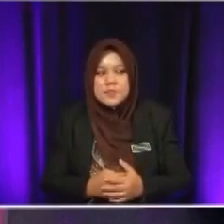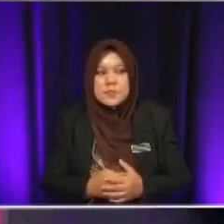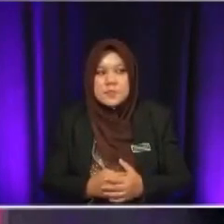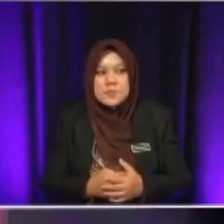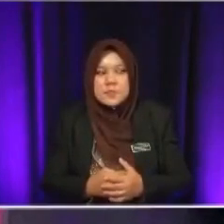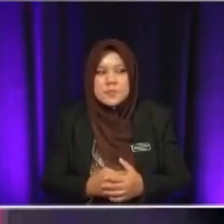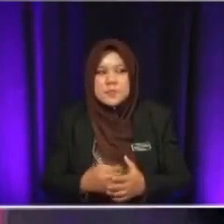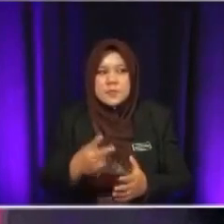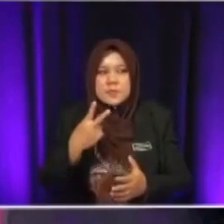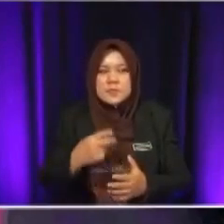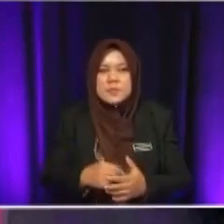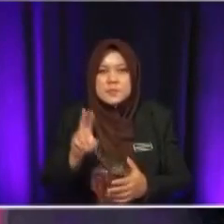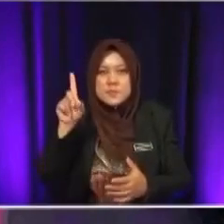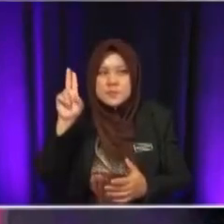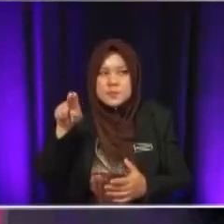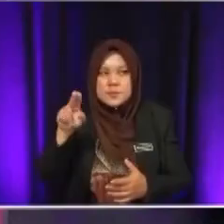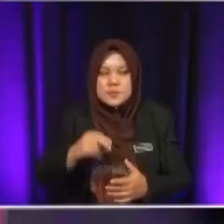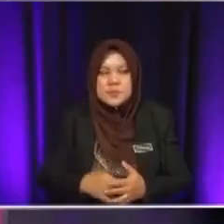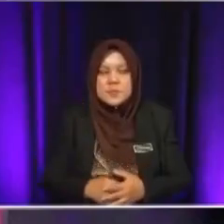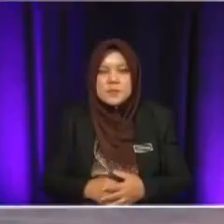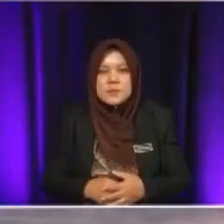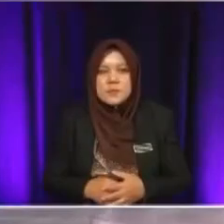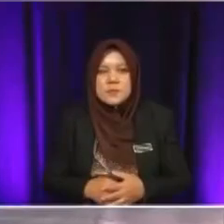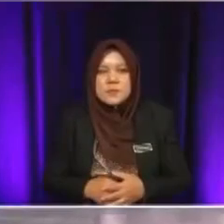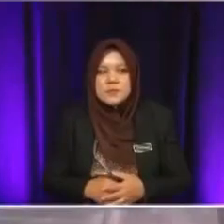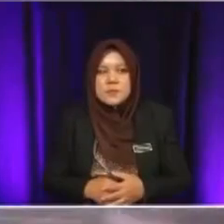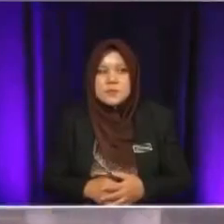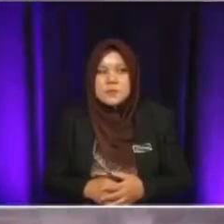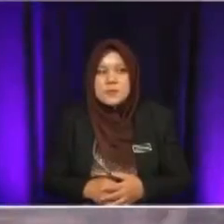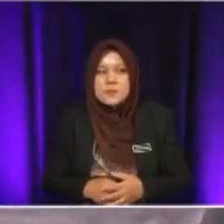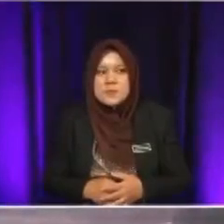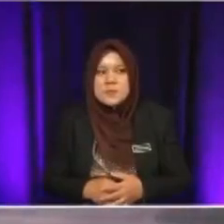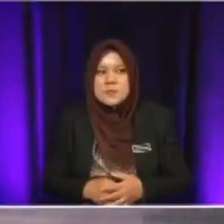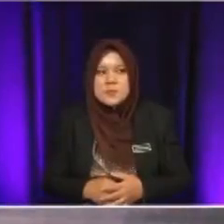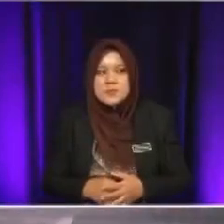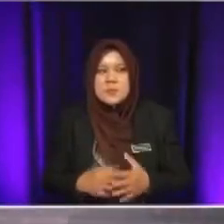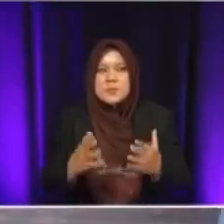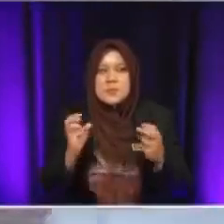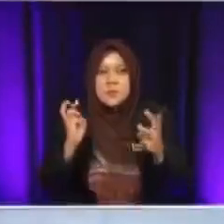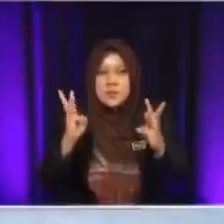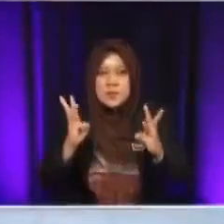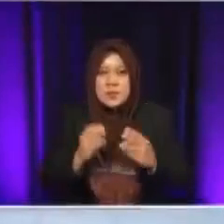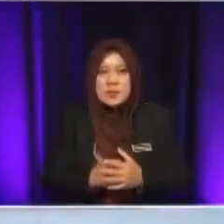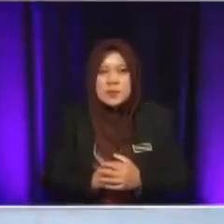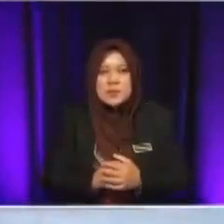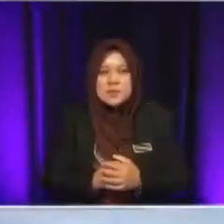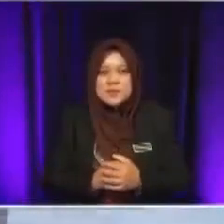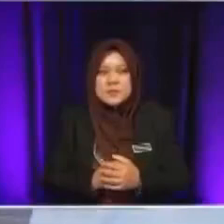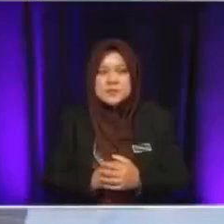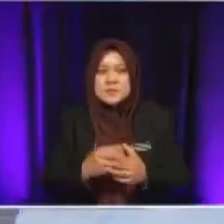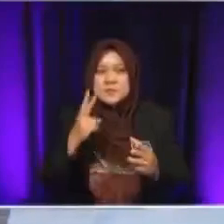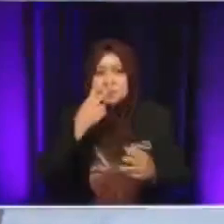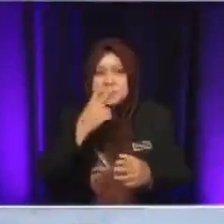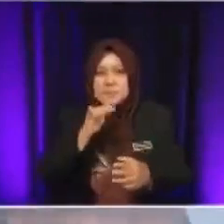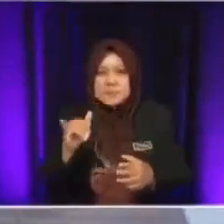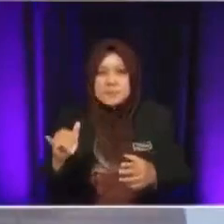Okey, Mira bagi buka. Nampak. Satu, dua, tiga. Berjaya tak? Wow! Okey, nampaknya